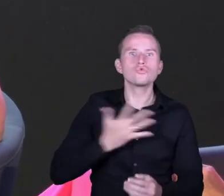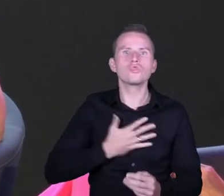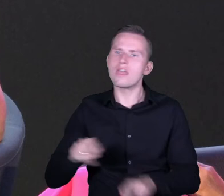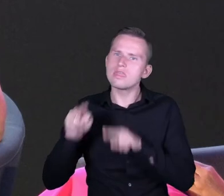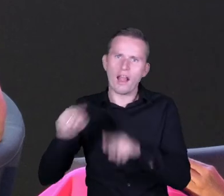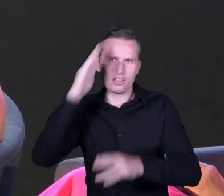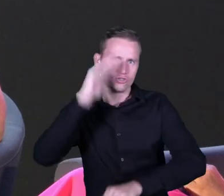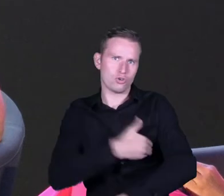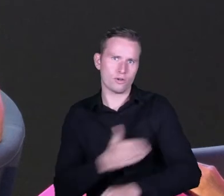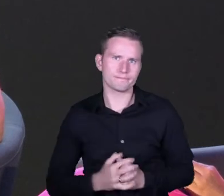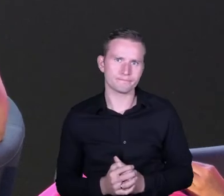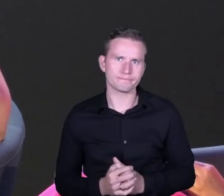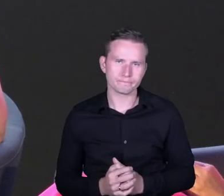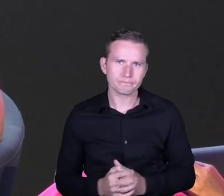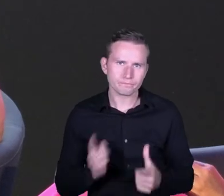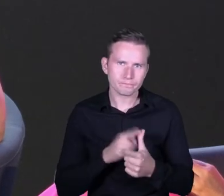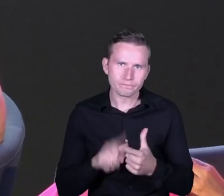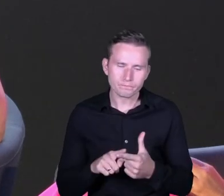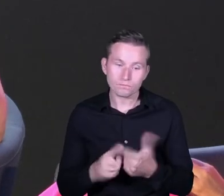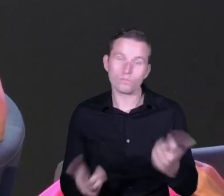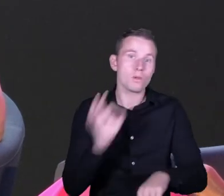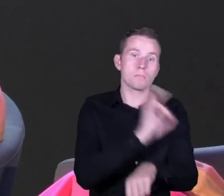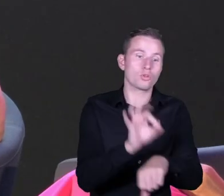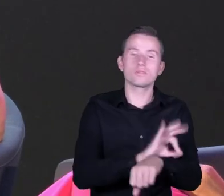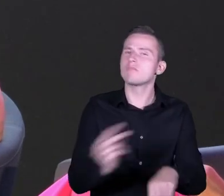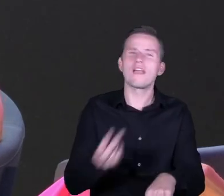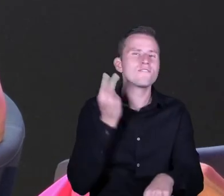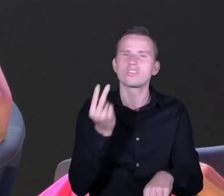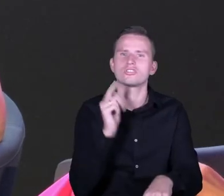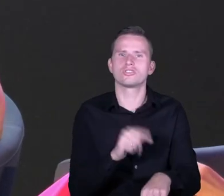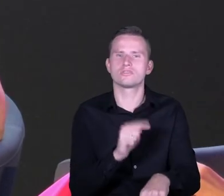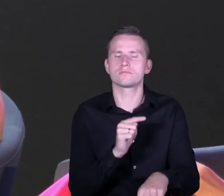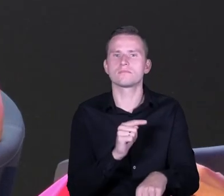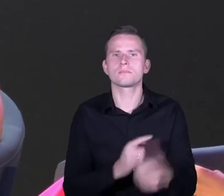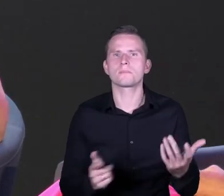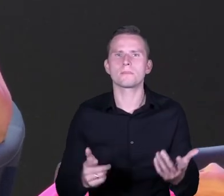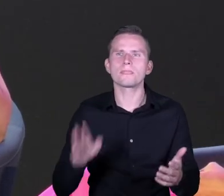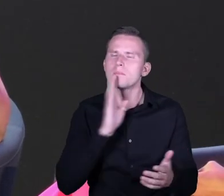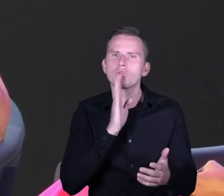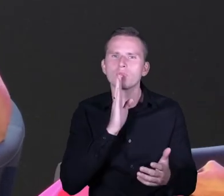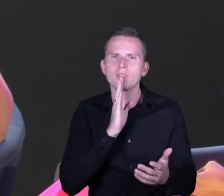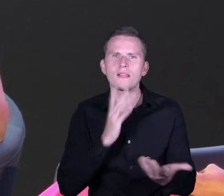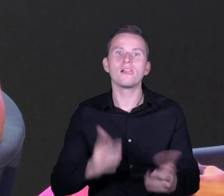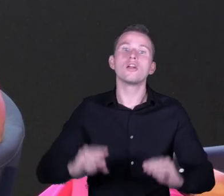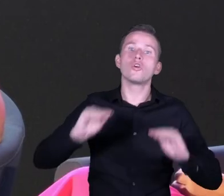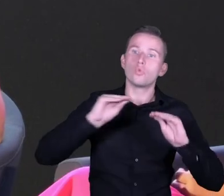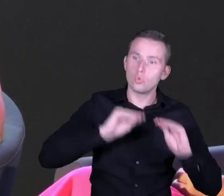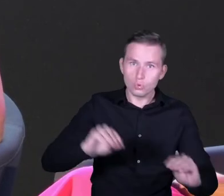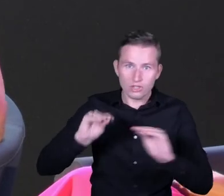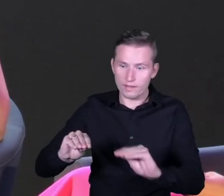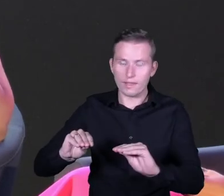czyli to, co w tym projekcie jest moim zdaniem najważniejsze, czyli przestawianie wajchy z uczenia na uczenie